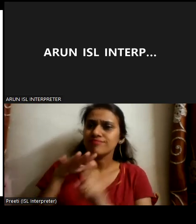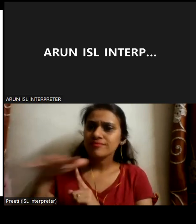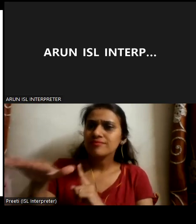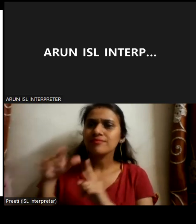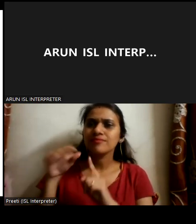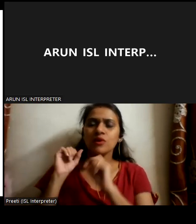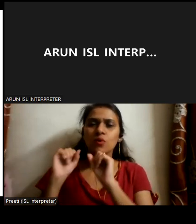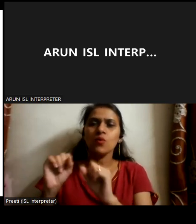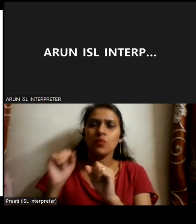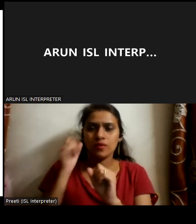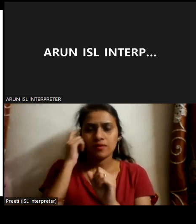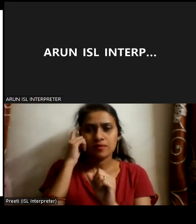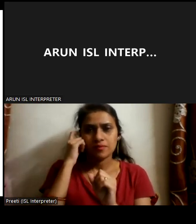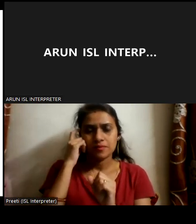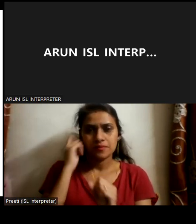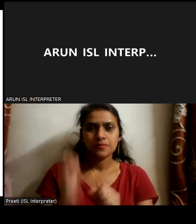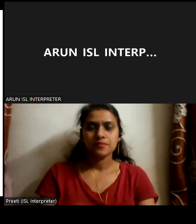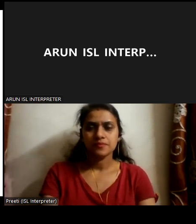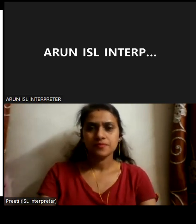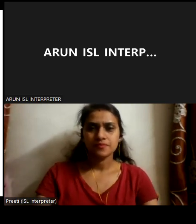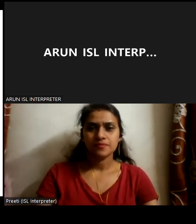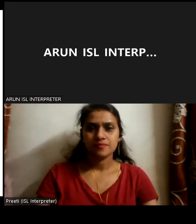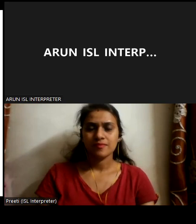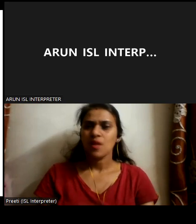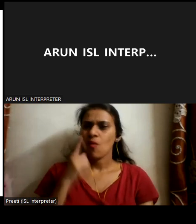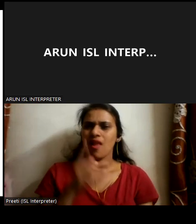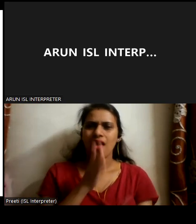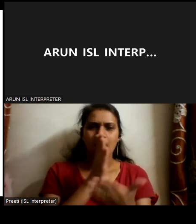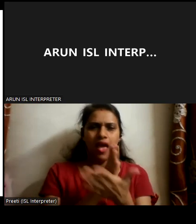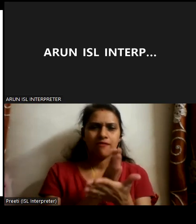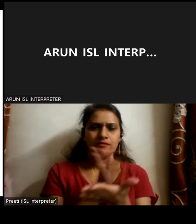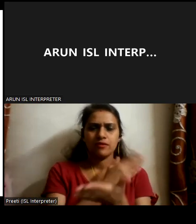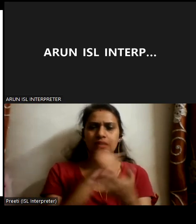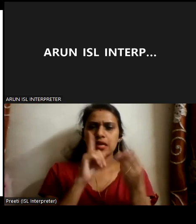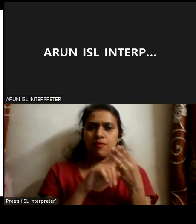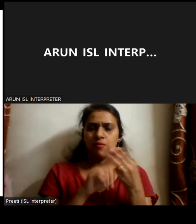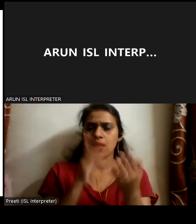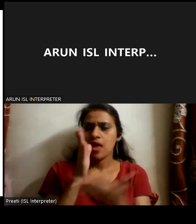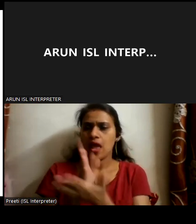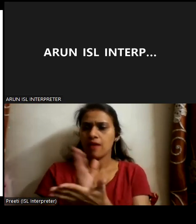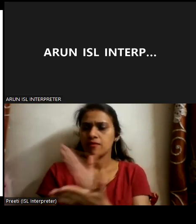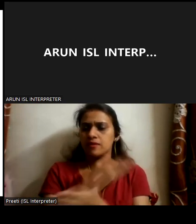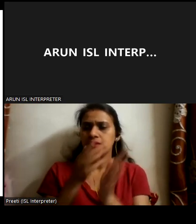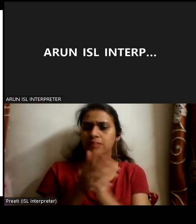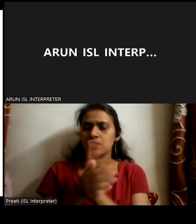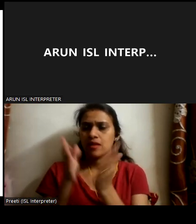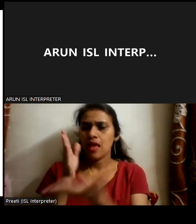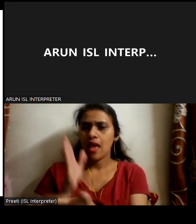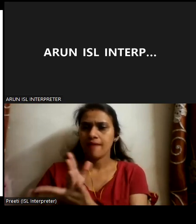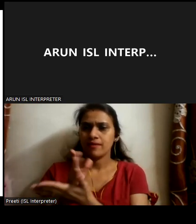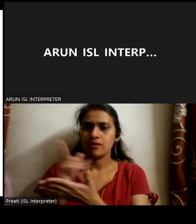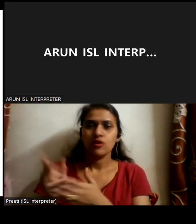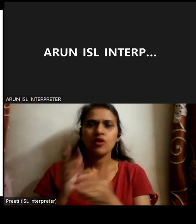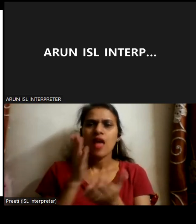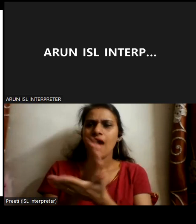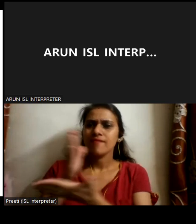मतलब जब हम लाइवलीहुड की बात करते हैं तो उसको टुकड़ों में नहीं देख सकते हैं, ये सभी चीजें होंगी, कौशल विकास भी होगा, रोजगार